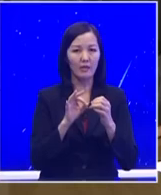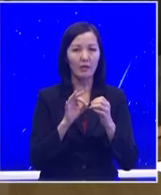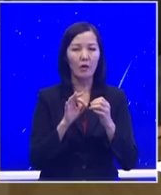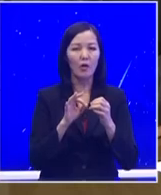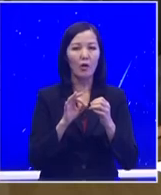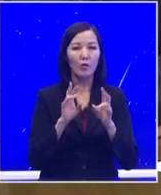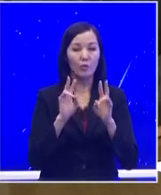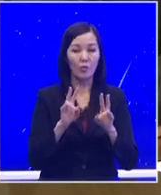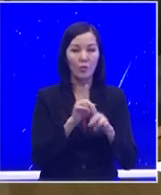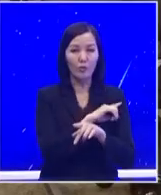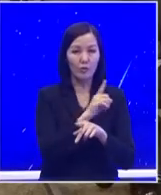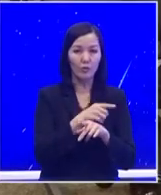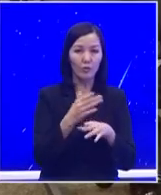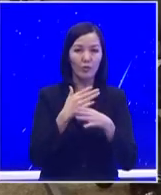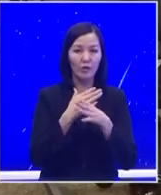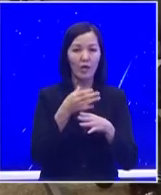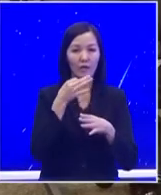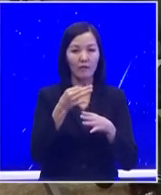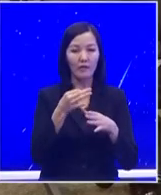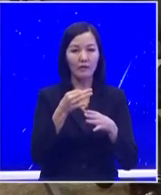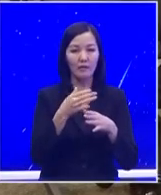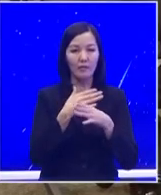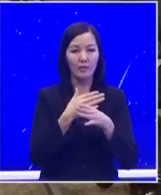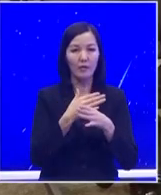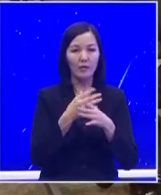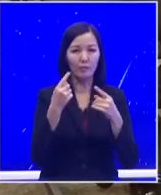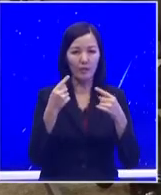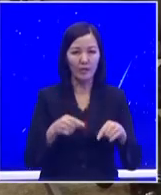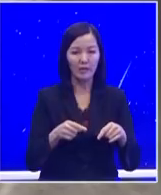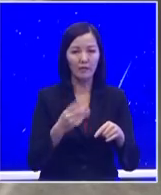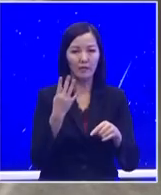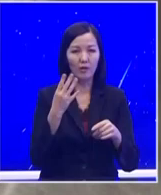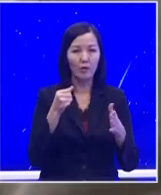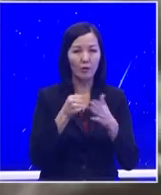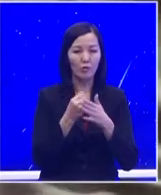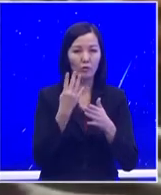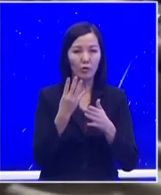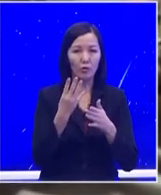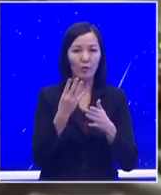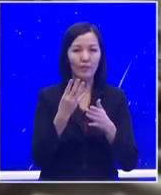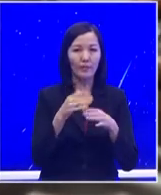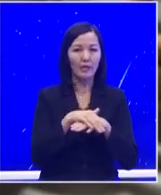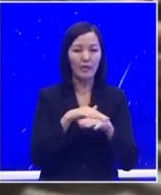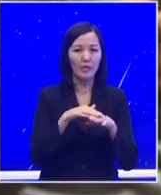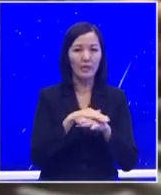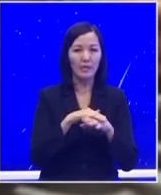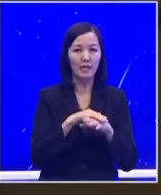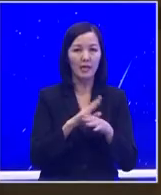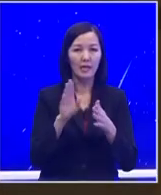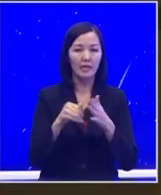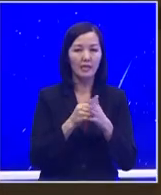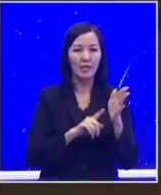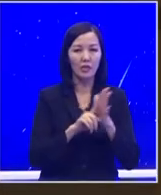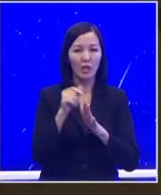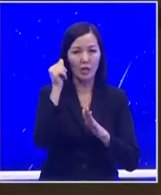15%. Однако усилиями ответственных органов удалось минимизировать до 4% для населения. Добавим, с начала года по поручению